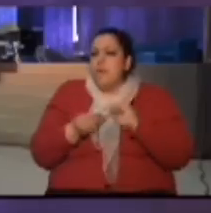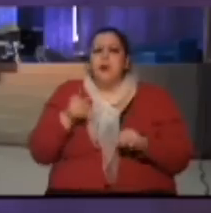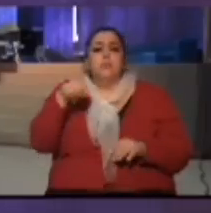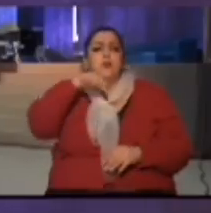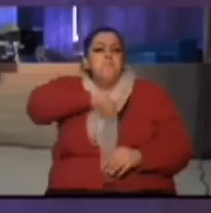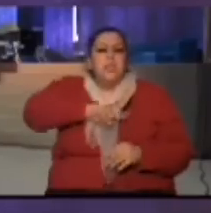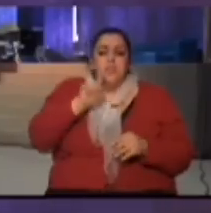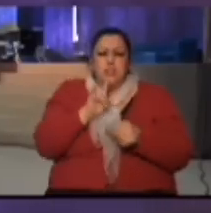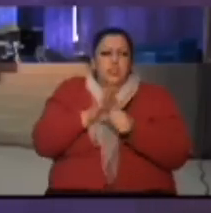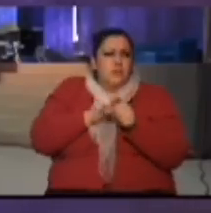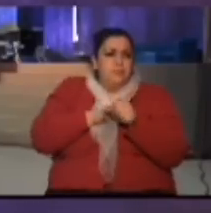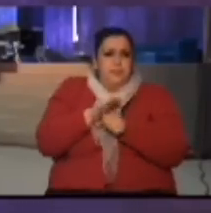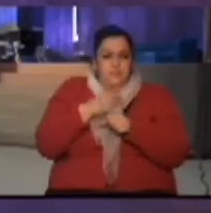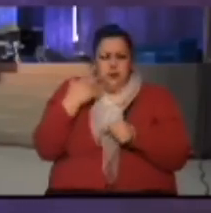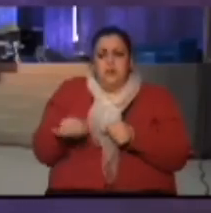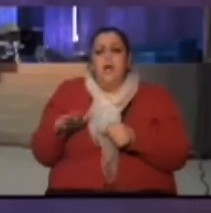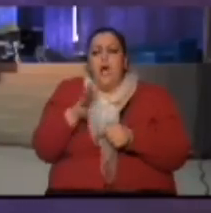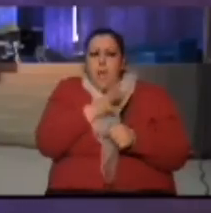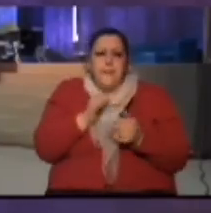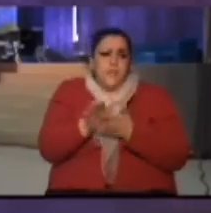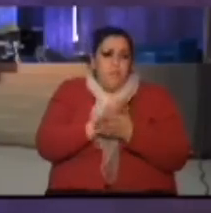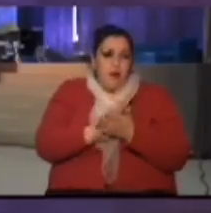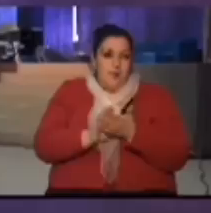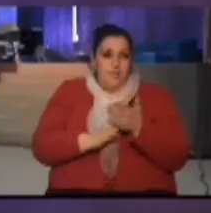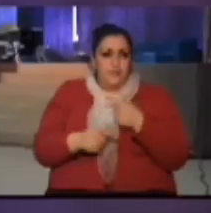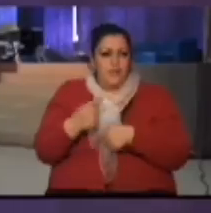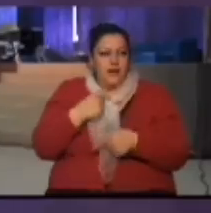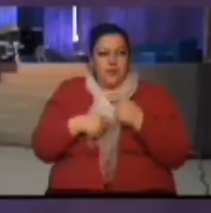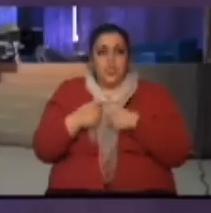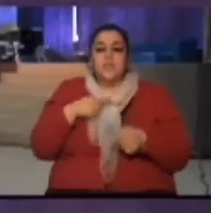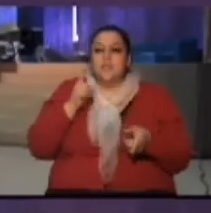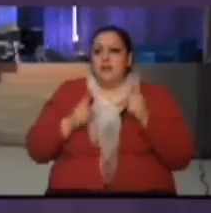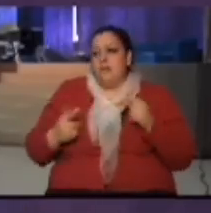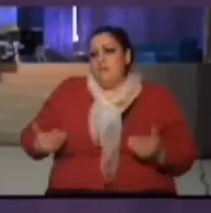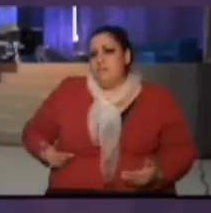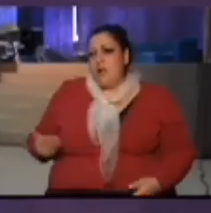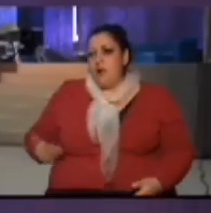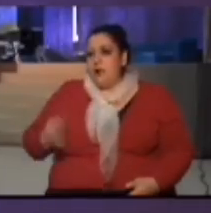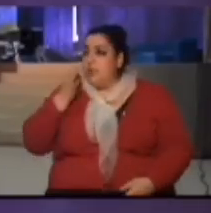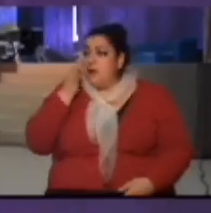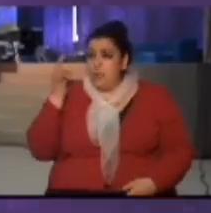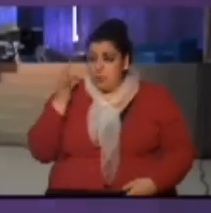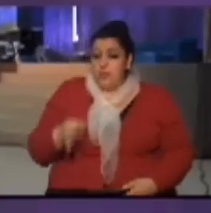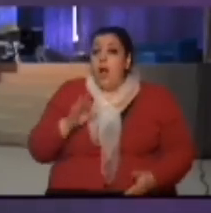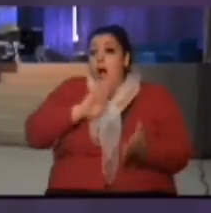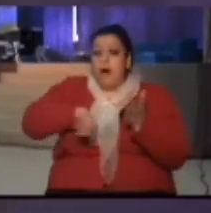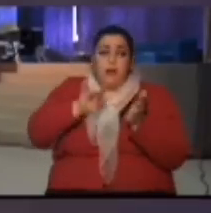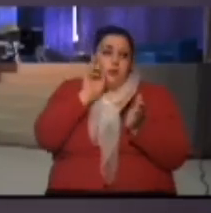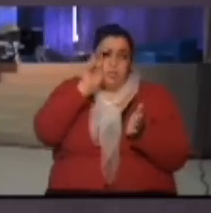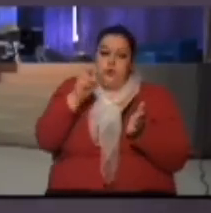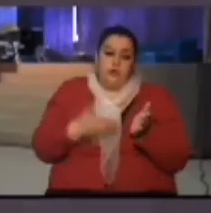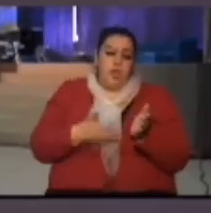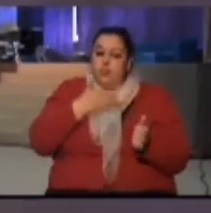մեջ, դա վերականգնվելու է, որովհետև ինքն է կյանքը, առանց իրան կյանք չկա ուղղակի։